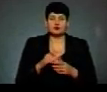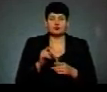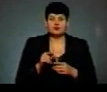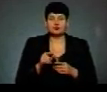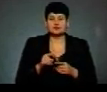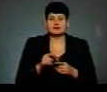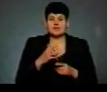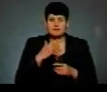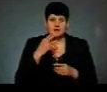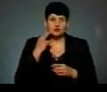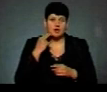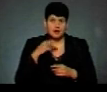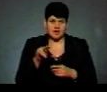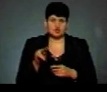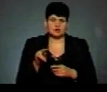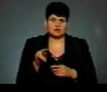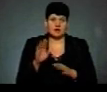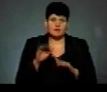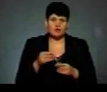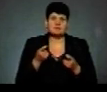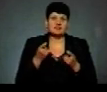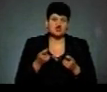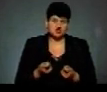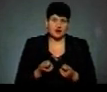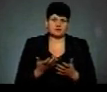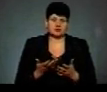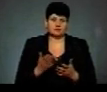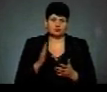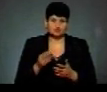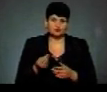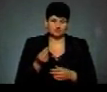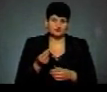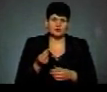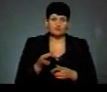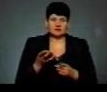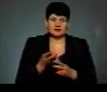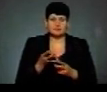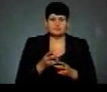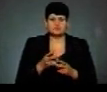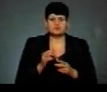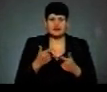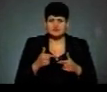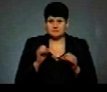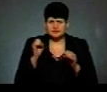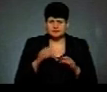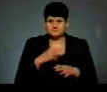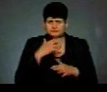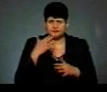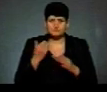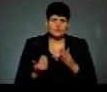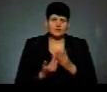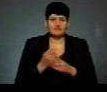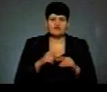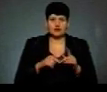відповідно, набагато краще, та й потім і дешевше, бо треба ще відпрацьовувати академічну різницю, поновлятися в